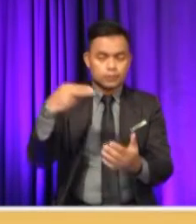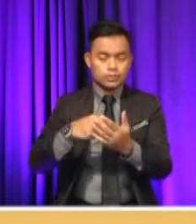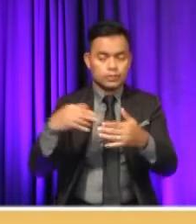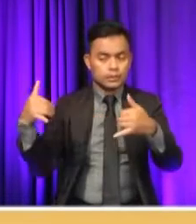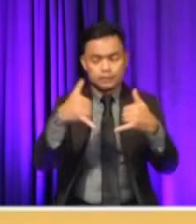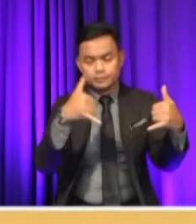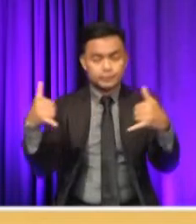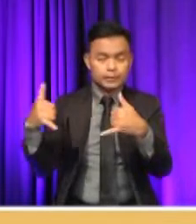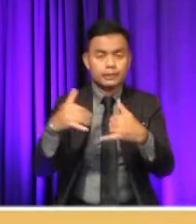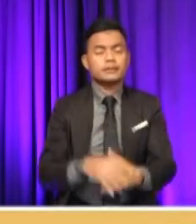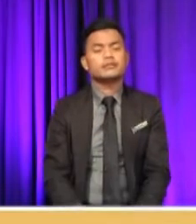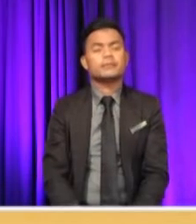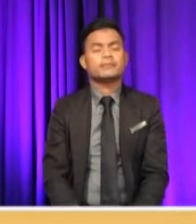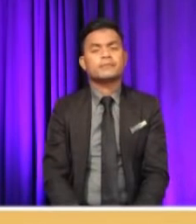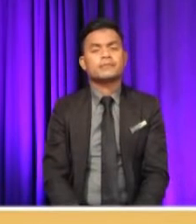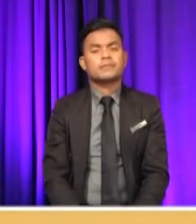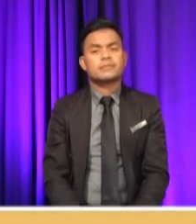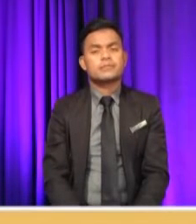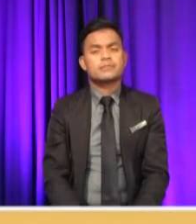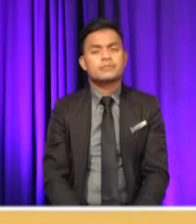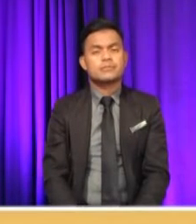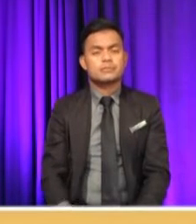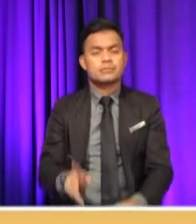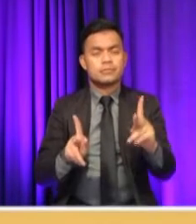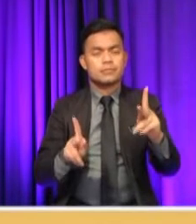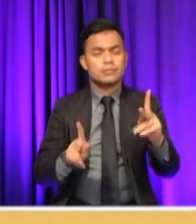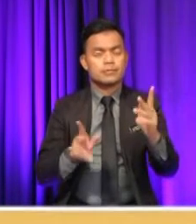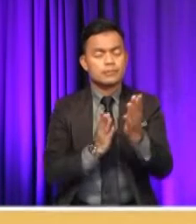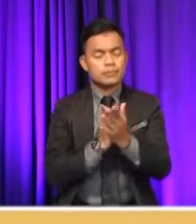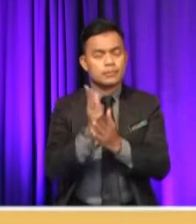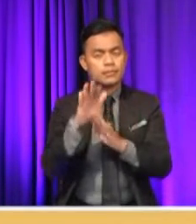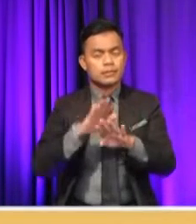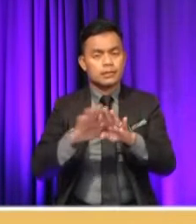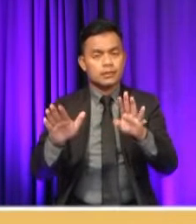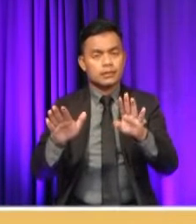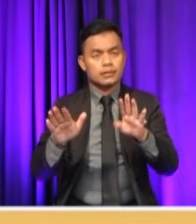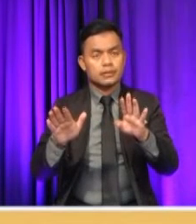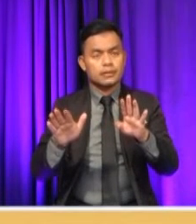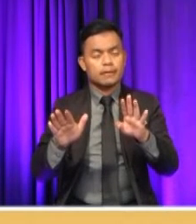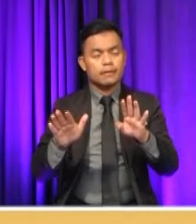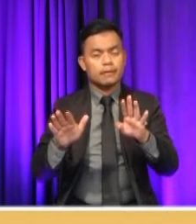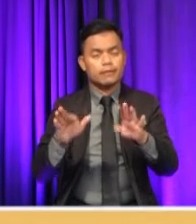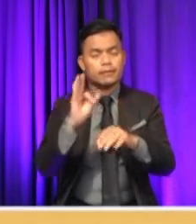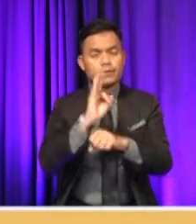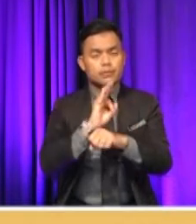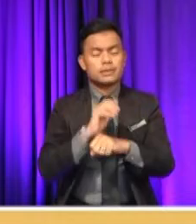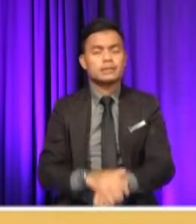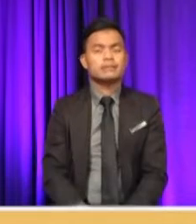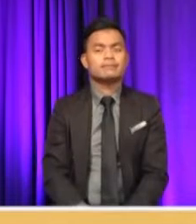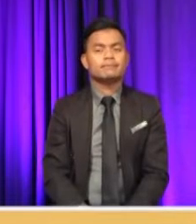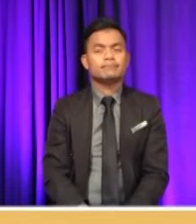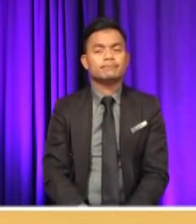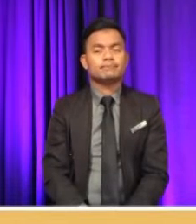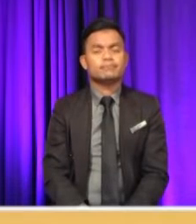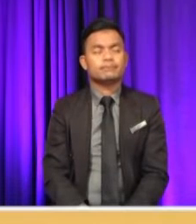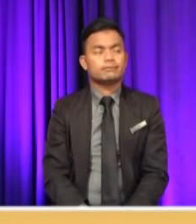berulang-alik. Okey. Kalau arus terus tak ada frekuensi, arus ulang-alik dia ada frekuensi. Okey, kita